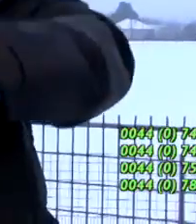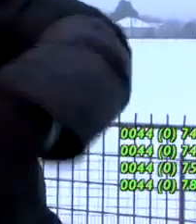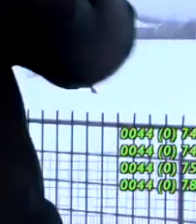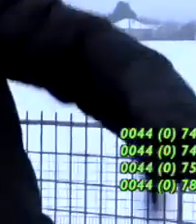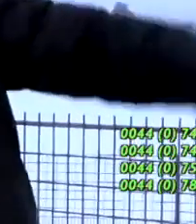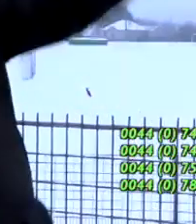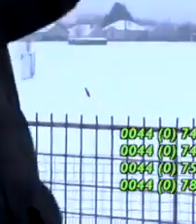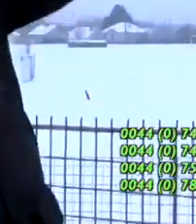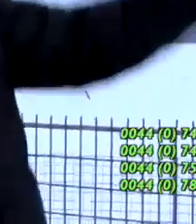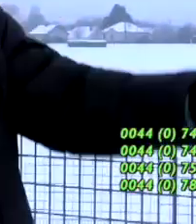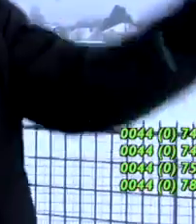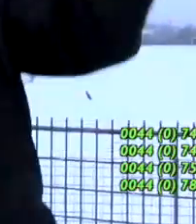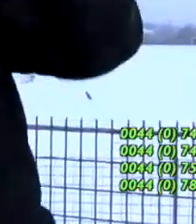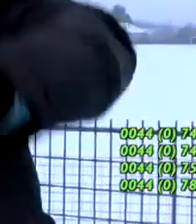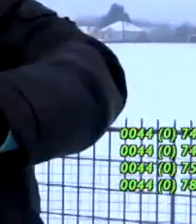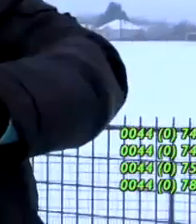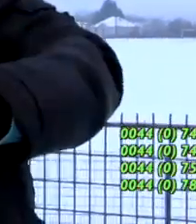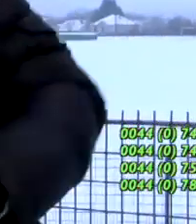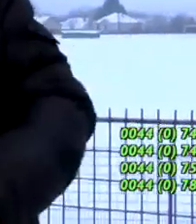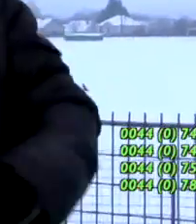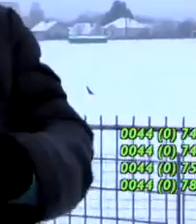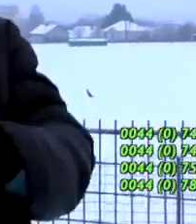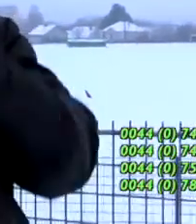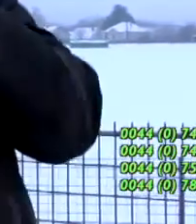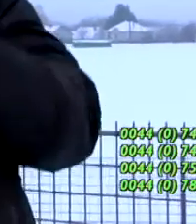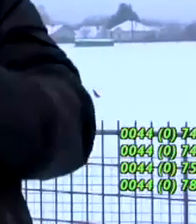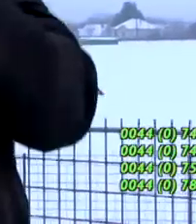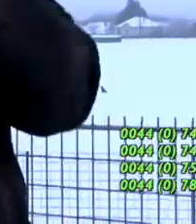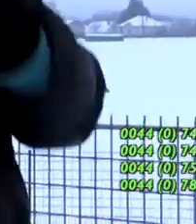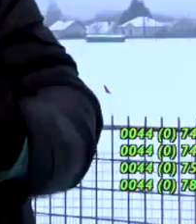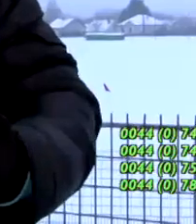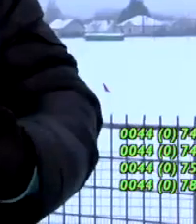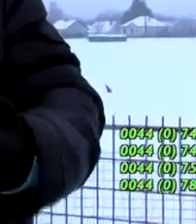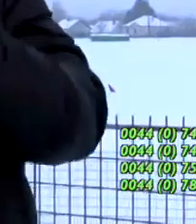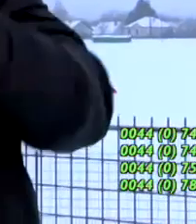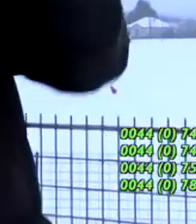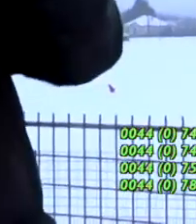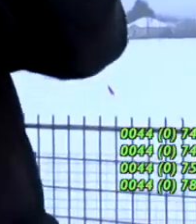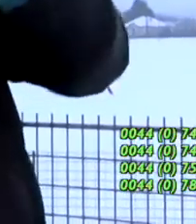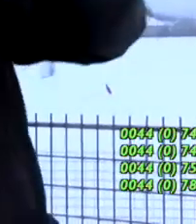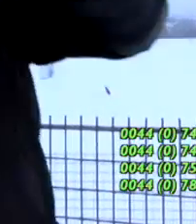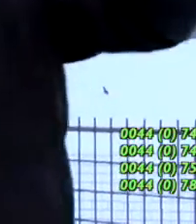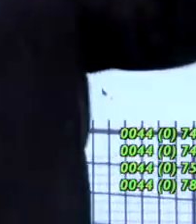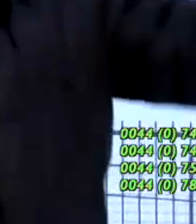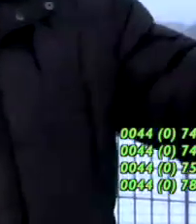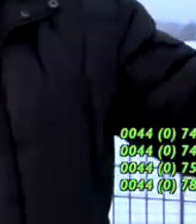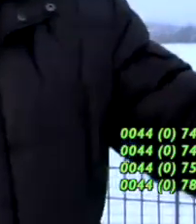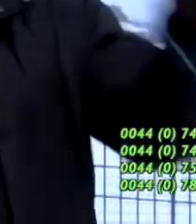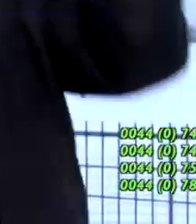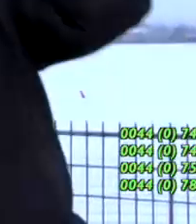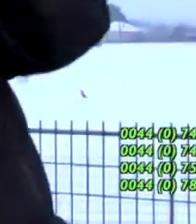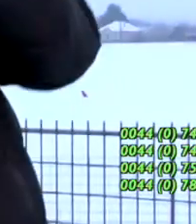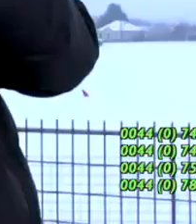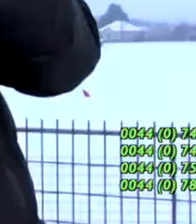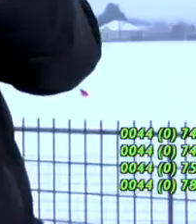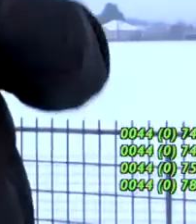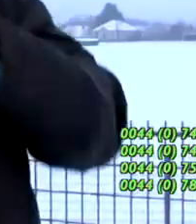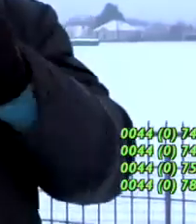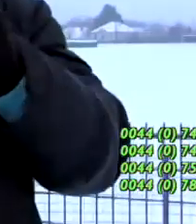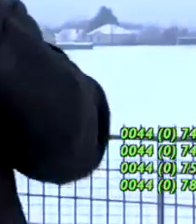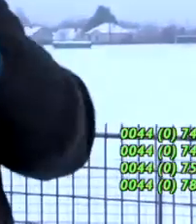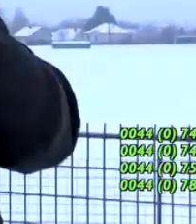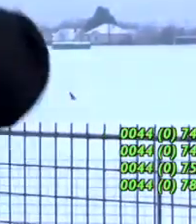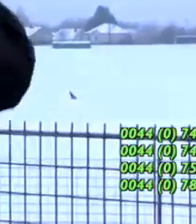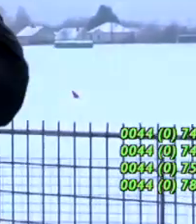kati. Ba chaîne ya Londres eza na kati. O ngomona makambo ya politique ya sika. O parti AA eza na kati.